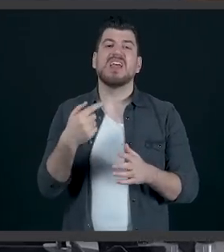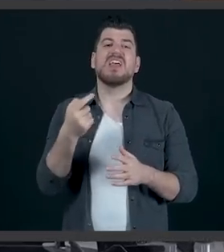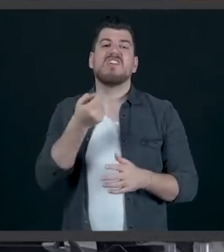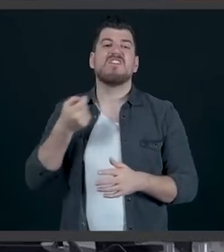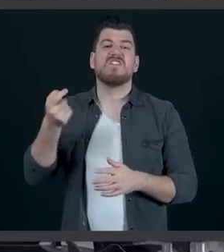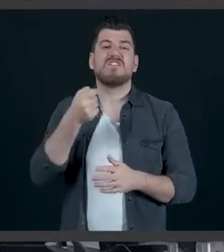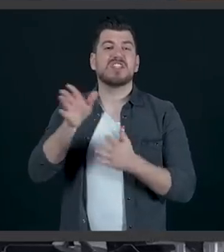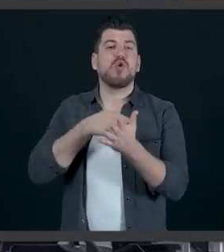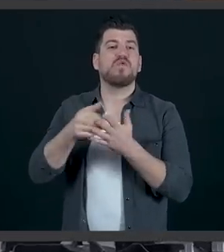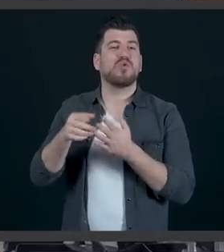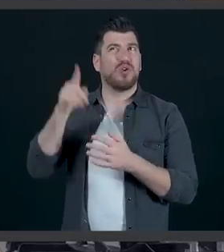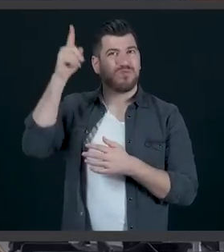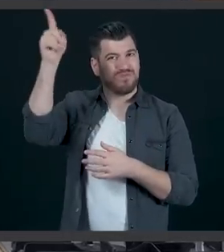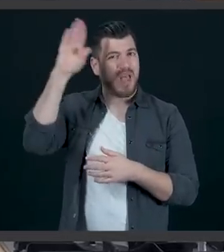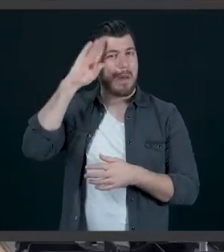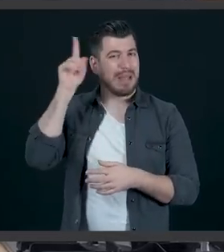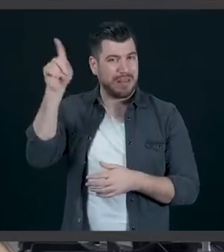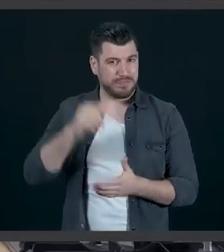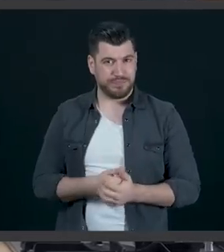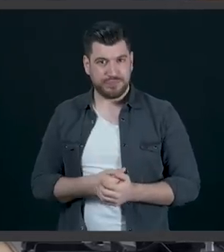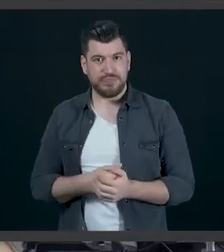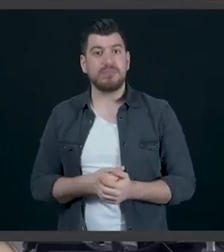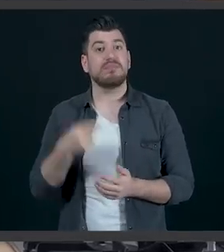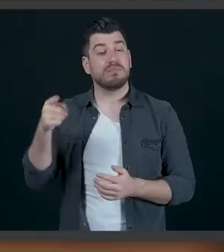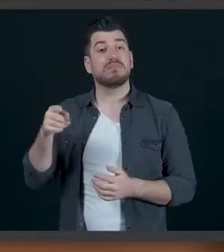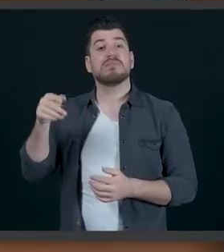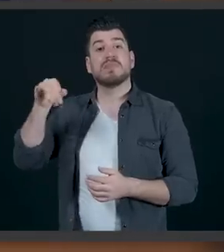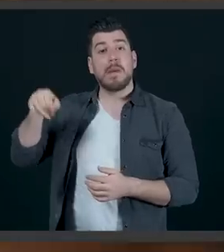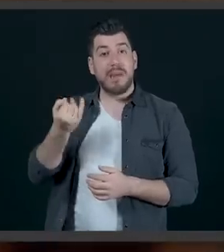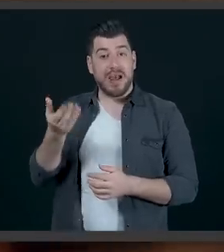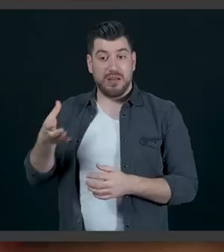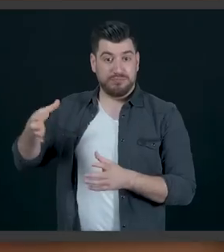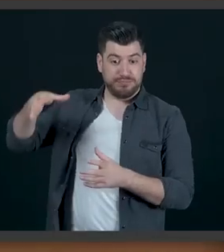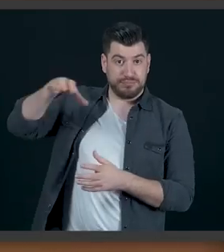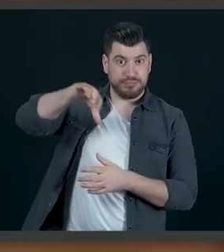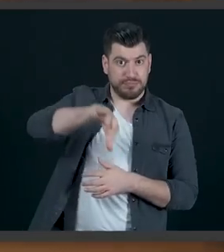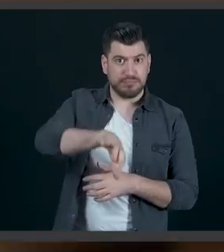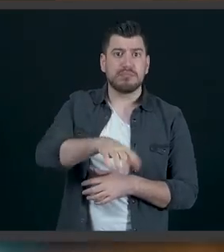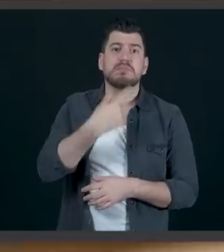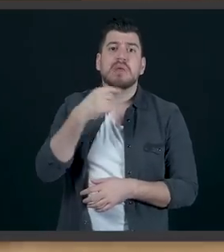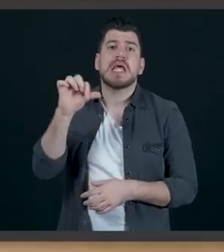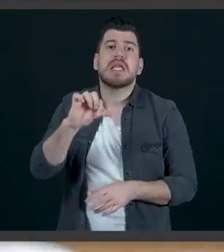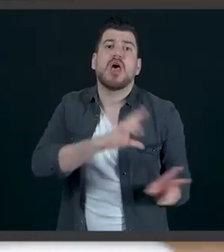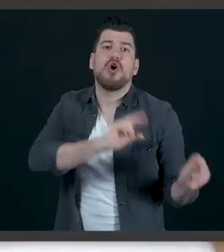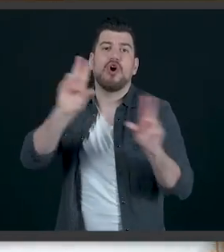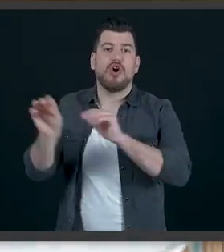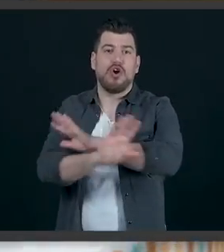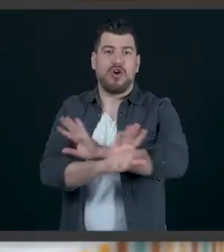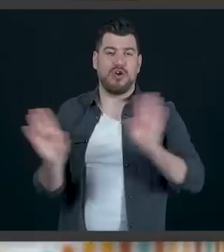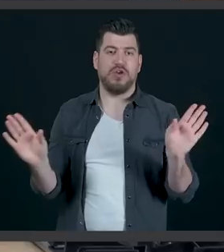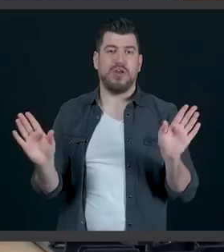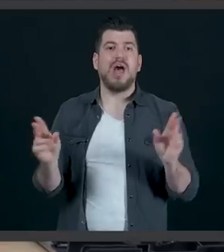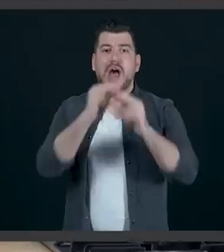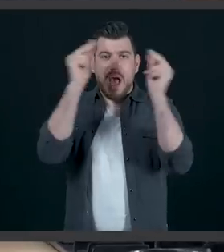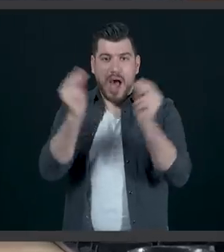φυσικό βούτυρο. Το μέλι έχει γίνει σαν νεράκι επειδή το βάλα στο φούρνο μικροκυμάτων και θα το ρίξω όλο μέσα. Το βλέπετε? Σαν νεράκι. Οπότε τι